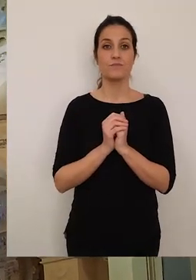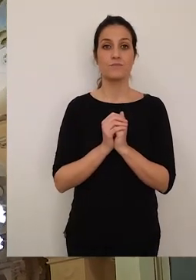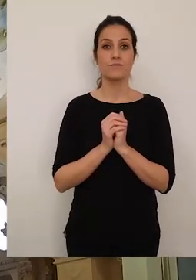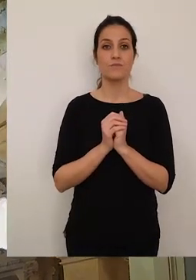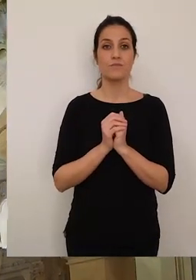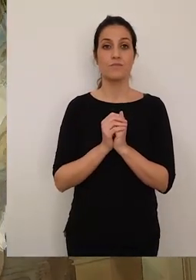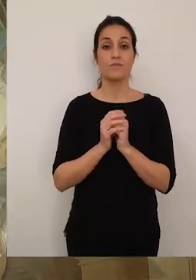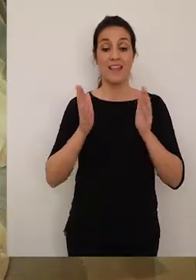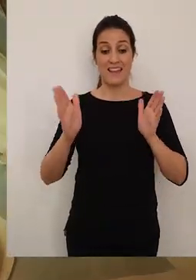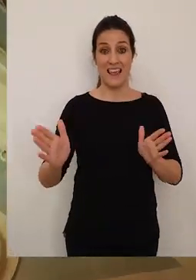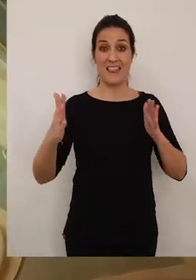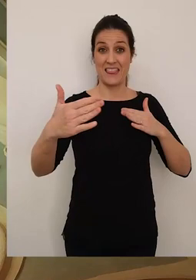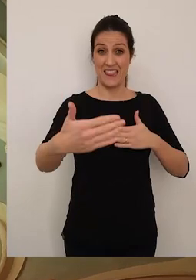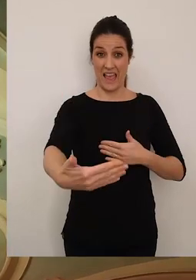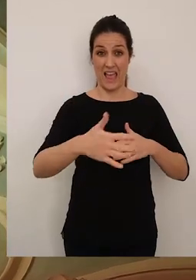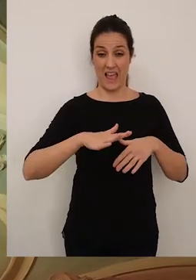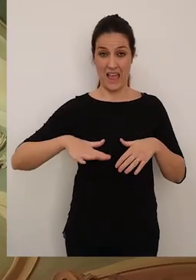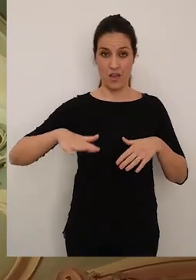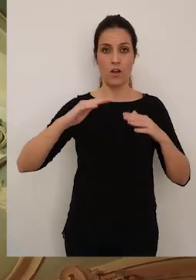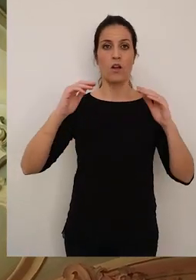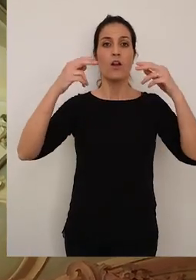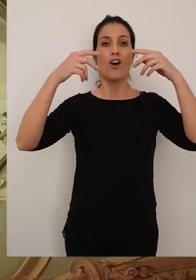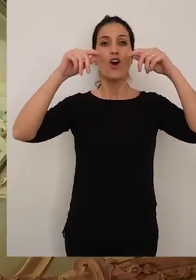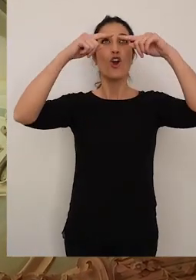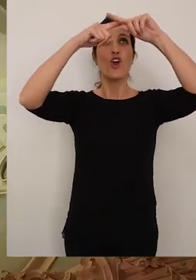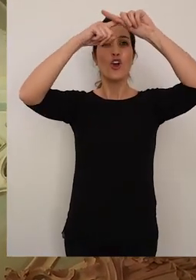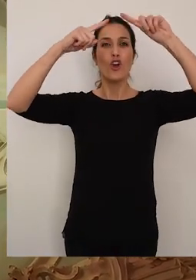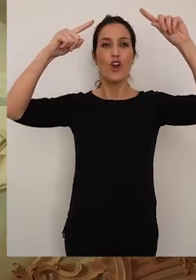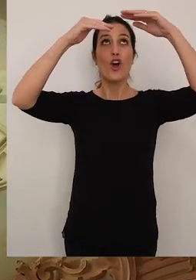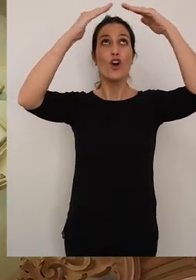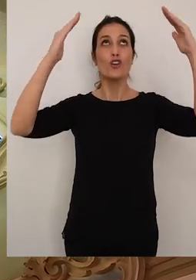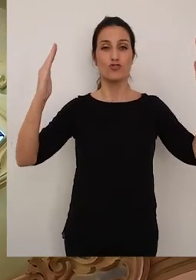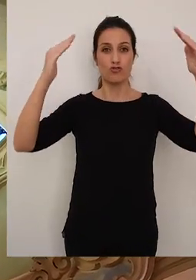Si presenta a pianta rettangolare coperta con volte a crociera.